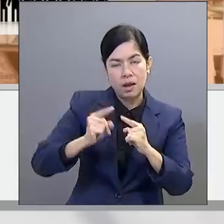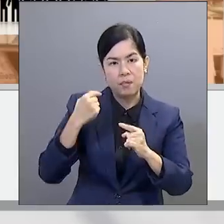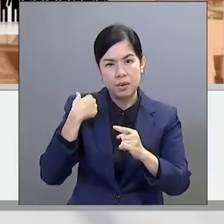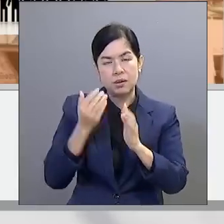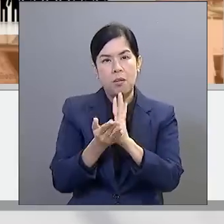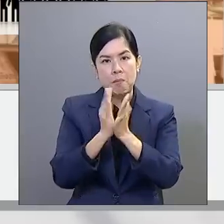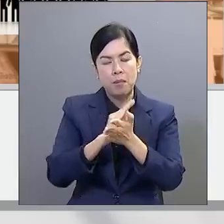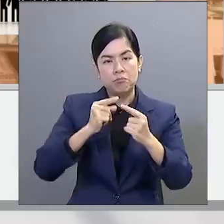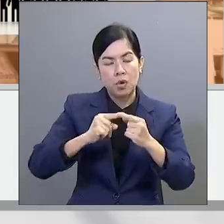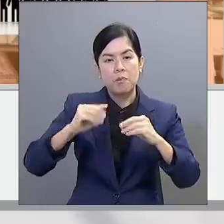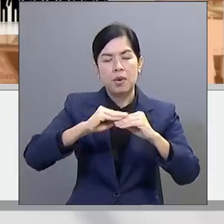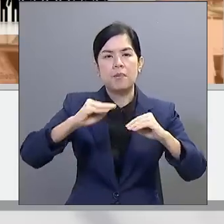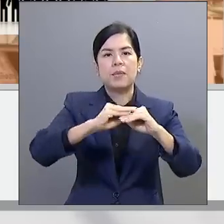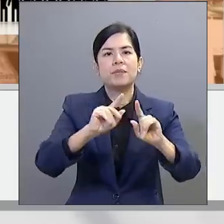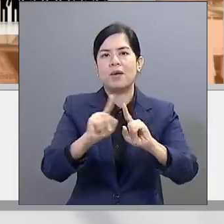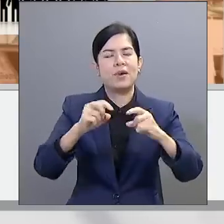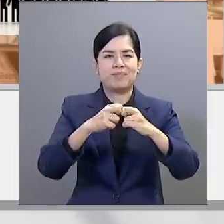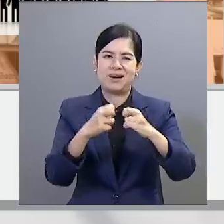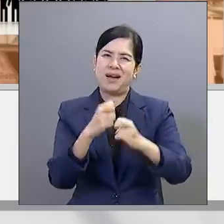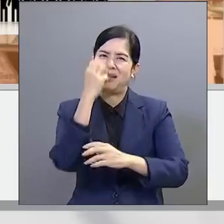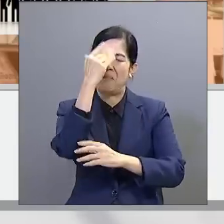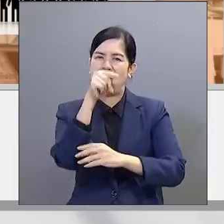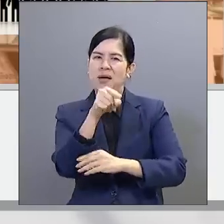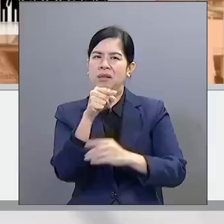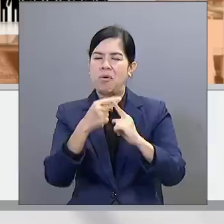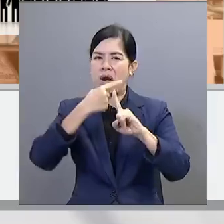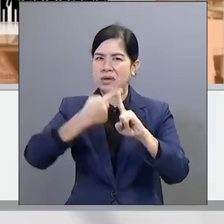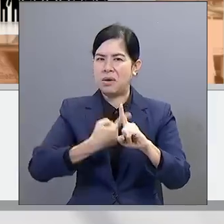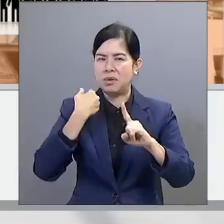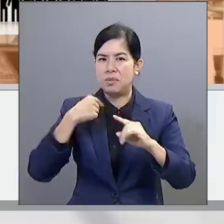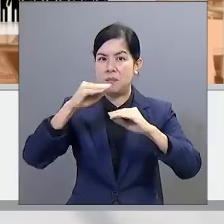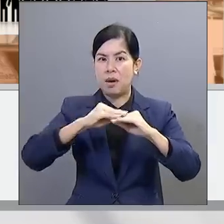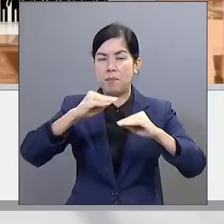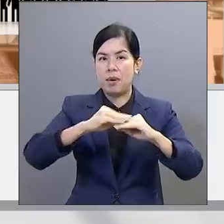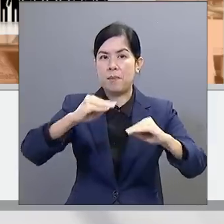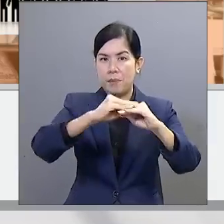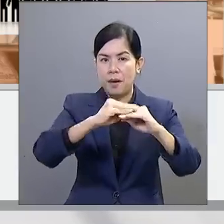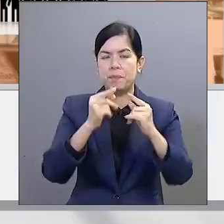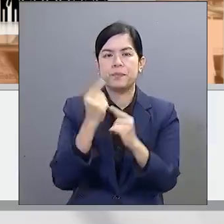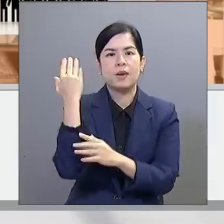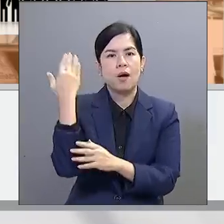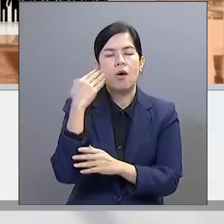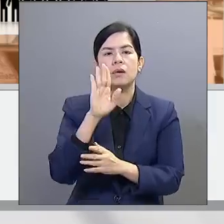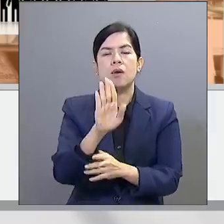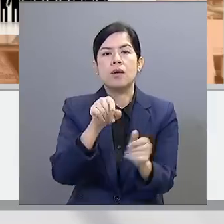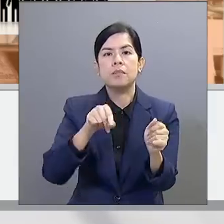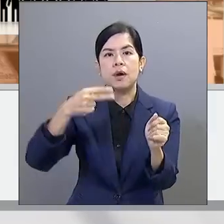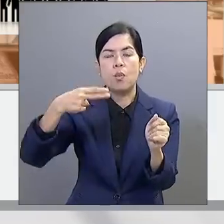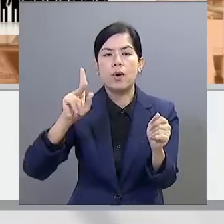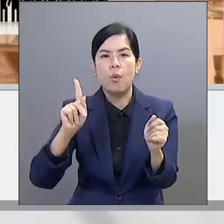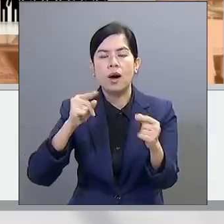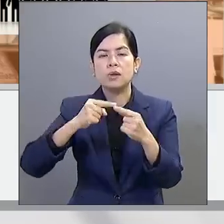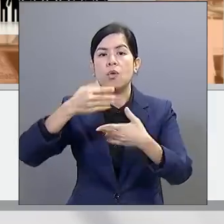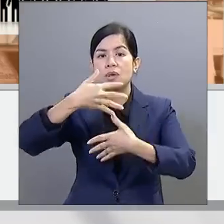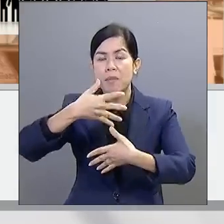ญหาที่คล้ายกันก็คือค่าเช่าที่มันก้าวกระโดดมากขึ้นค่ะจากแต่เดิมไม่ว่าจะเป็นในแถวห้วยขวางหรือสำเพ็งเดือนนึงเนี่ย